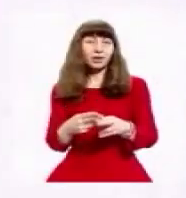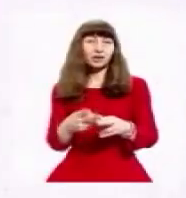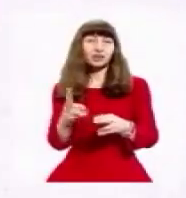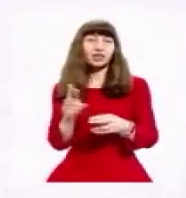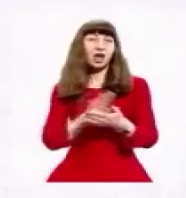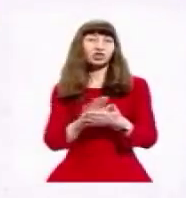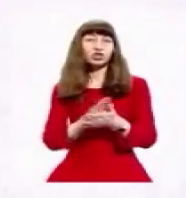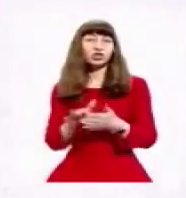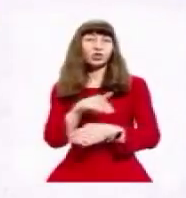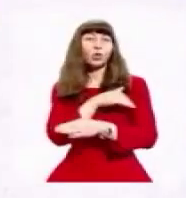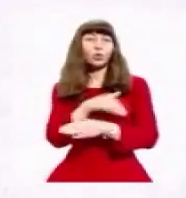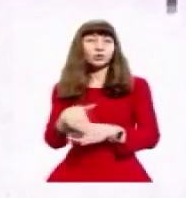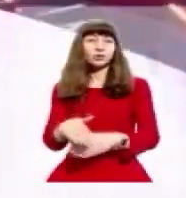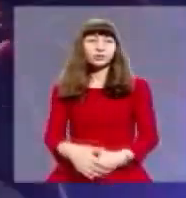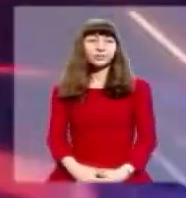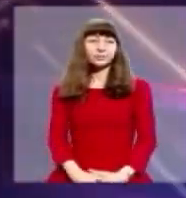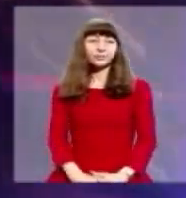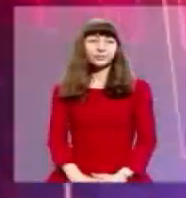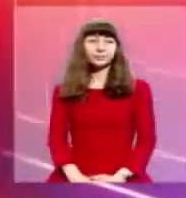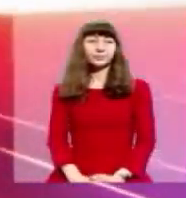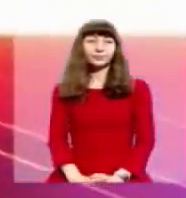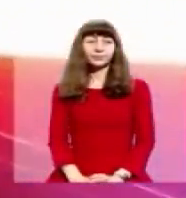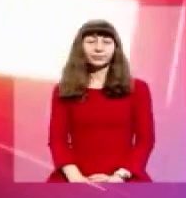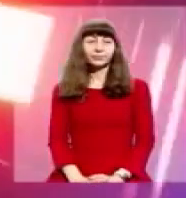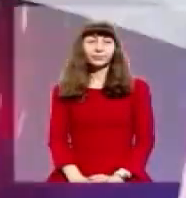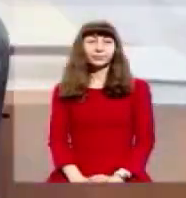препятствием при расчистке улиц?